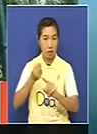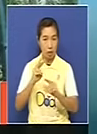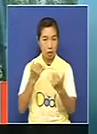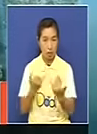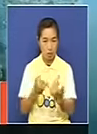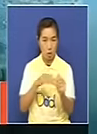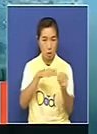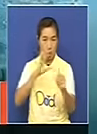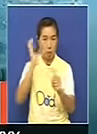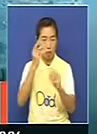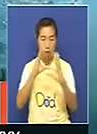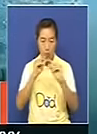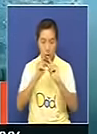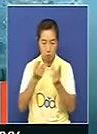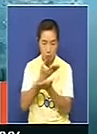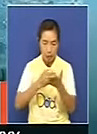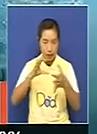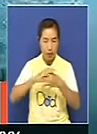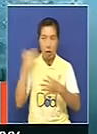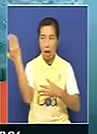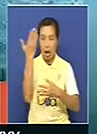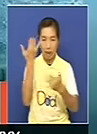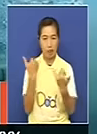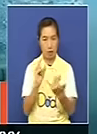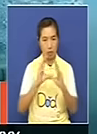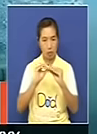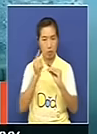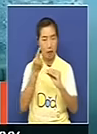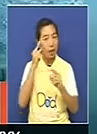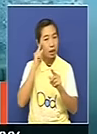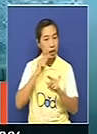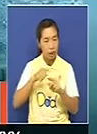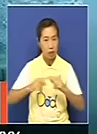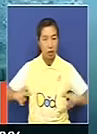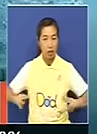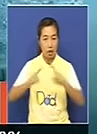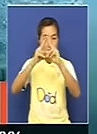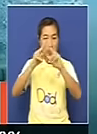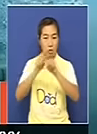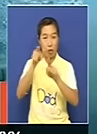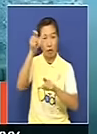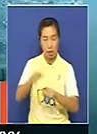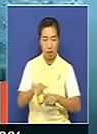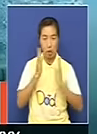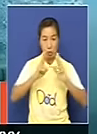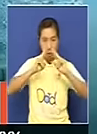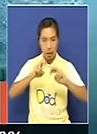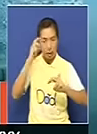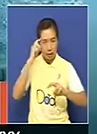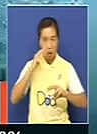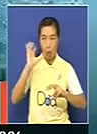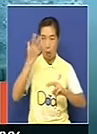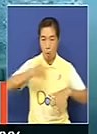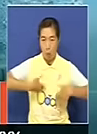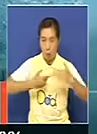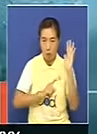ำโลกจะประชุมหารือร่วมกันเรื่องสภาพภูมิอากาศกันอีกครั้งที่กรุงปารีสของฝรั่งเศสนักวิจัยชี้นะครับว่าอุณหภูมิโลก